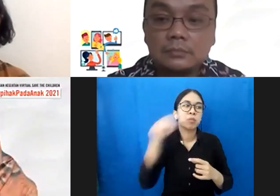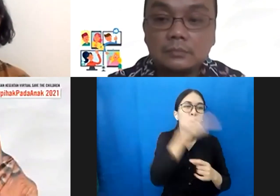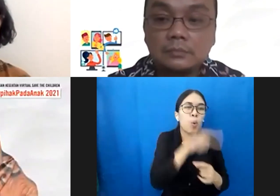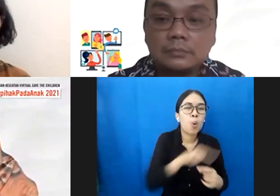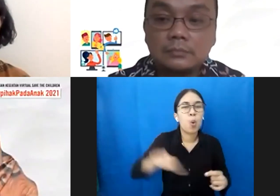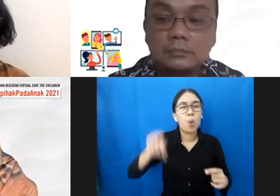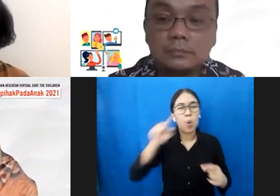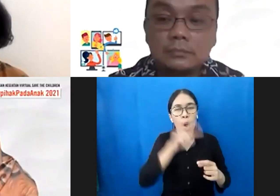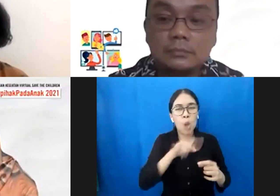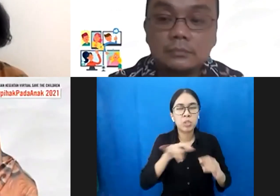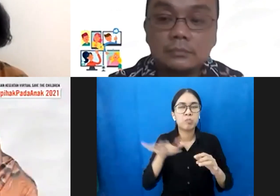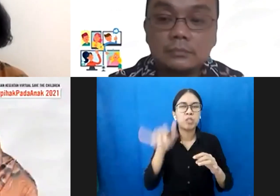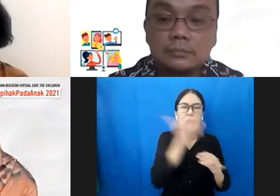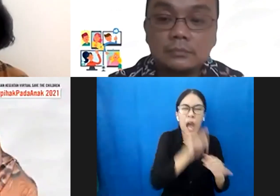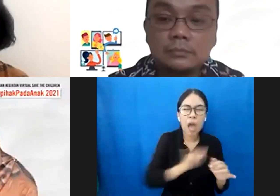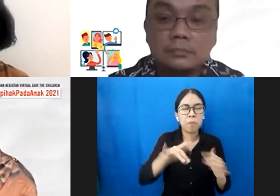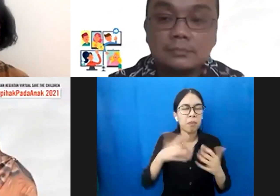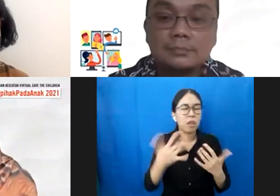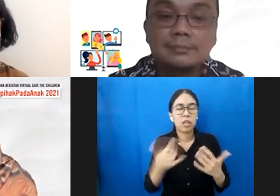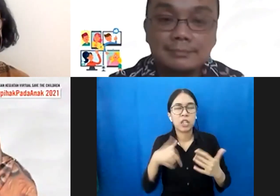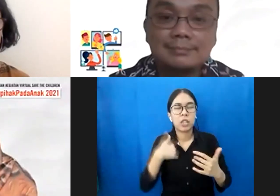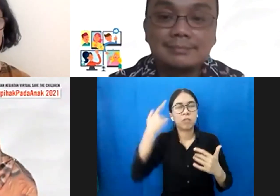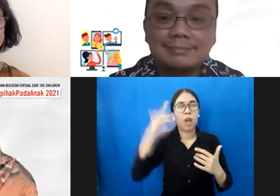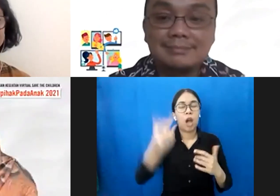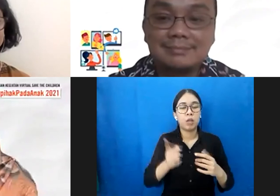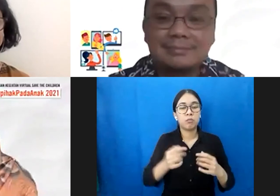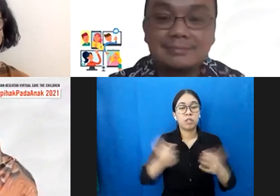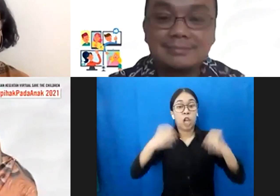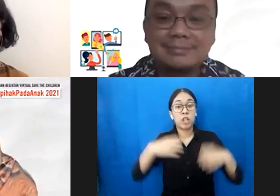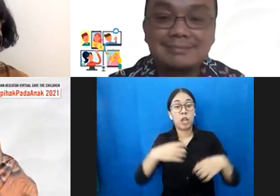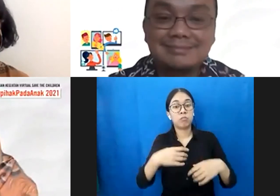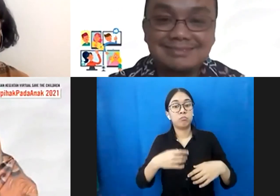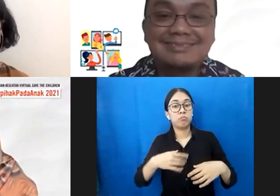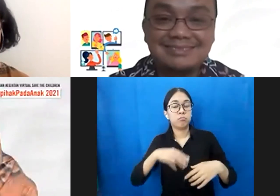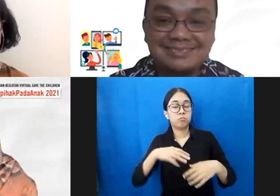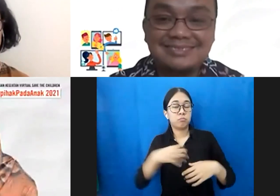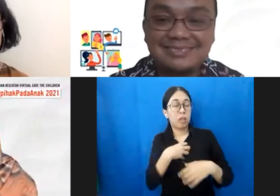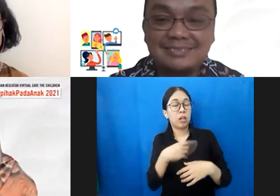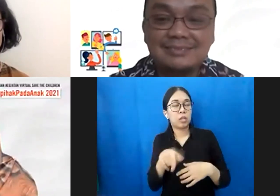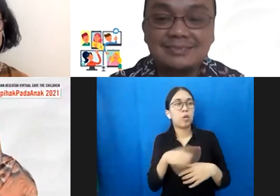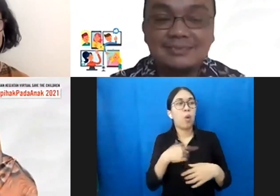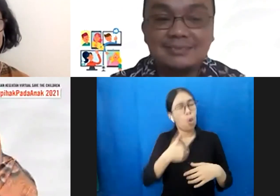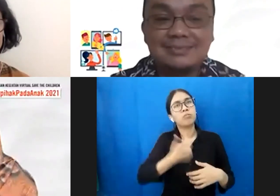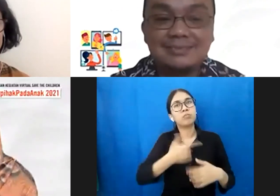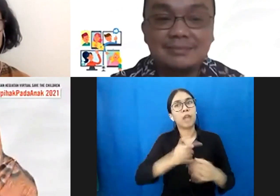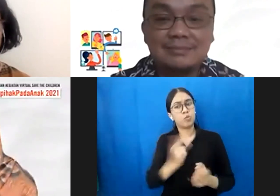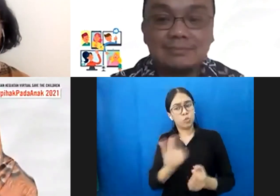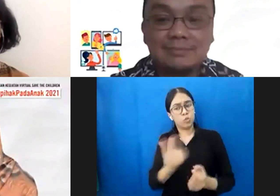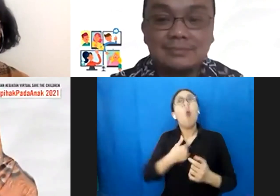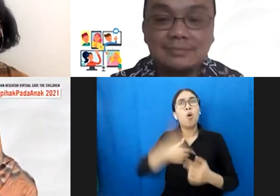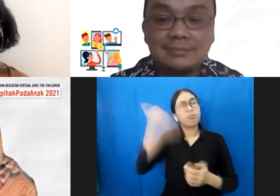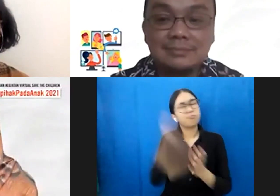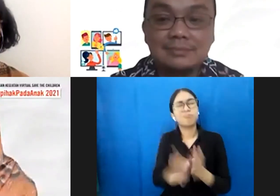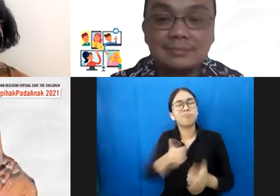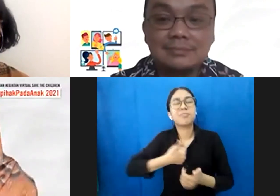tiap ada acara seperti ini kesehatan jiwa itu saya nggak mikir 2 kali Mas Bram, oke saya akan datang, karena sebisa mungkin saya datang gitu ya, karena inilah kesempatan